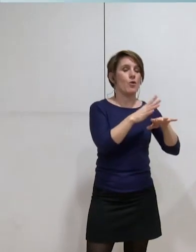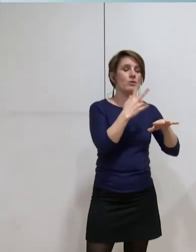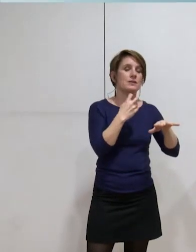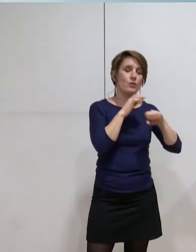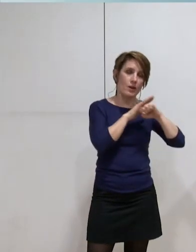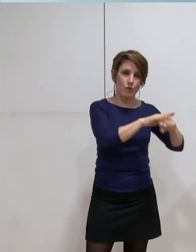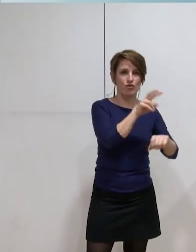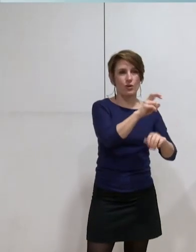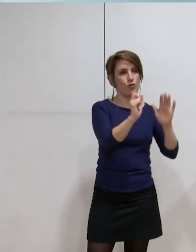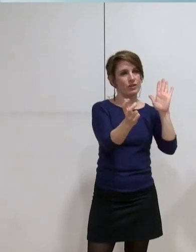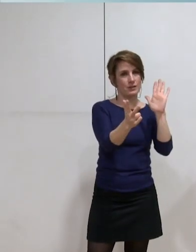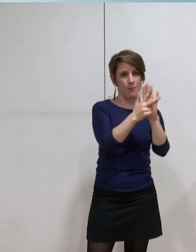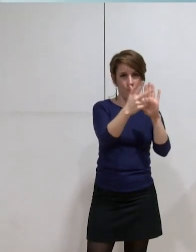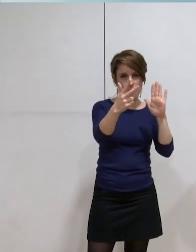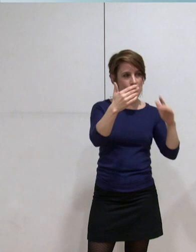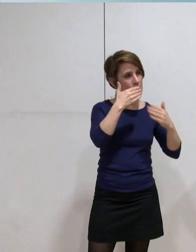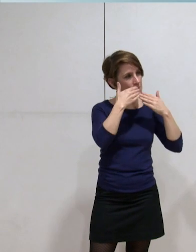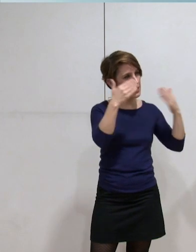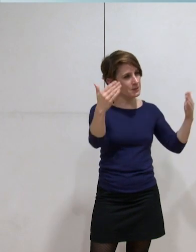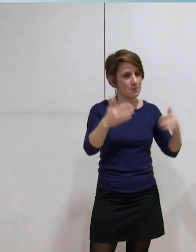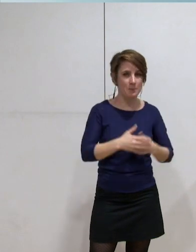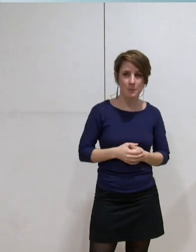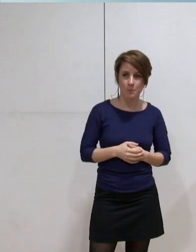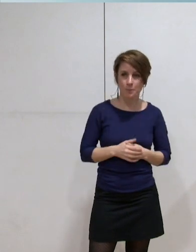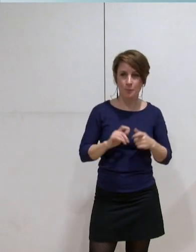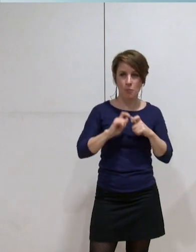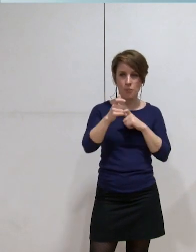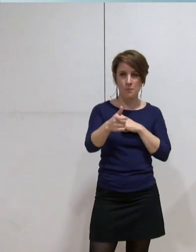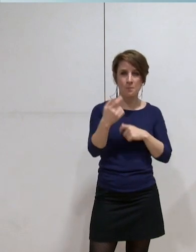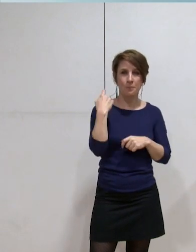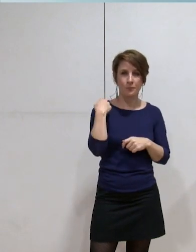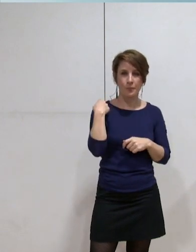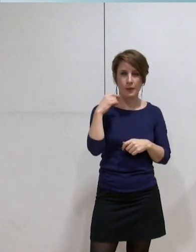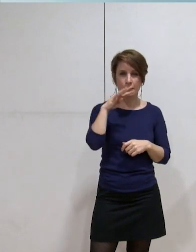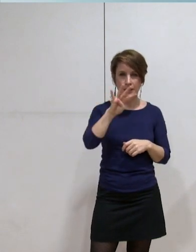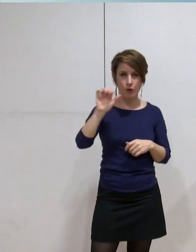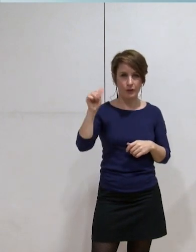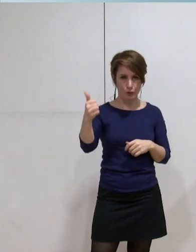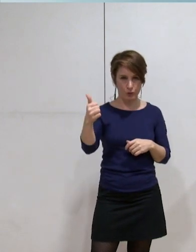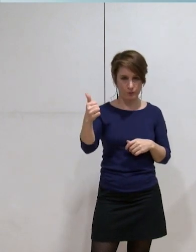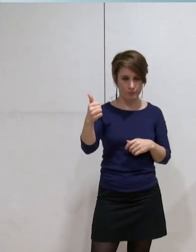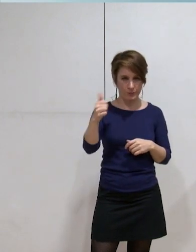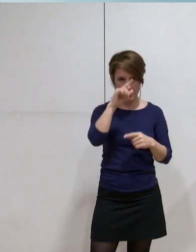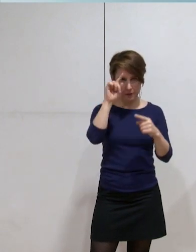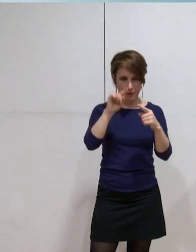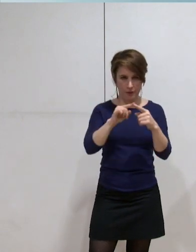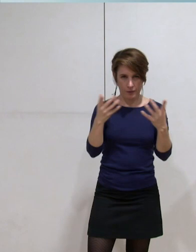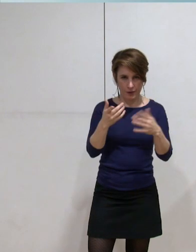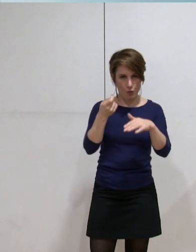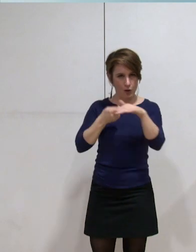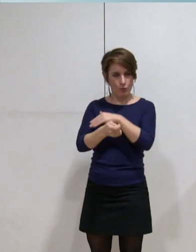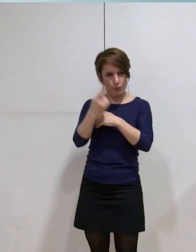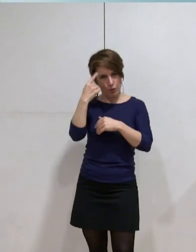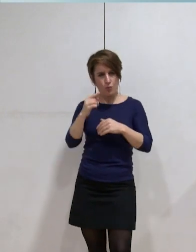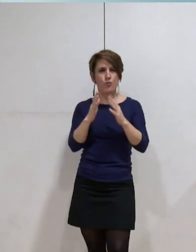écologistes délibération adopté je vous remercie la 41 porte sur la souscription pour le relevage de l'orgue de